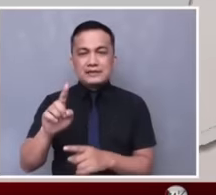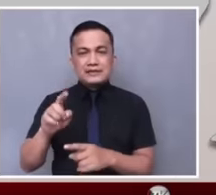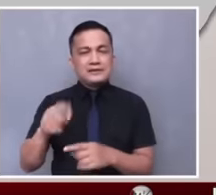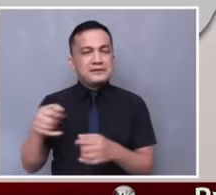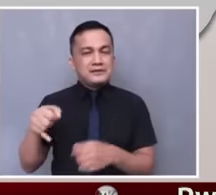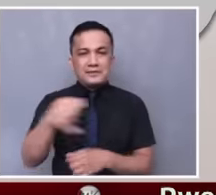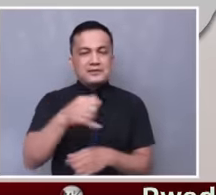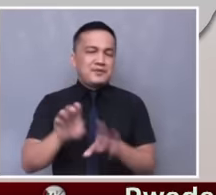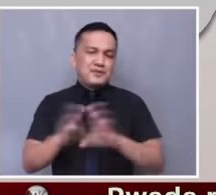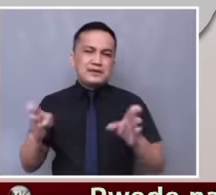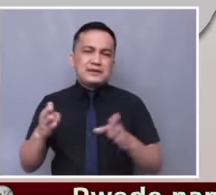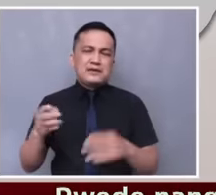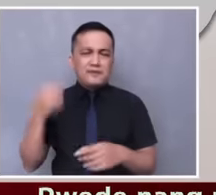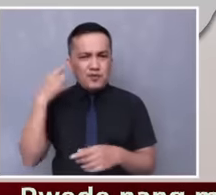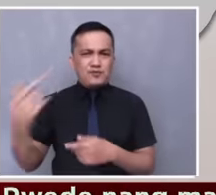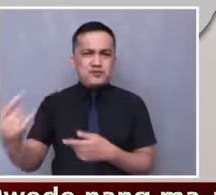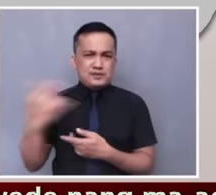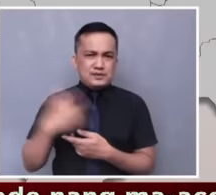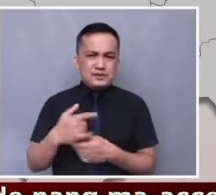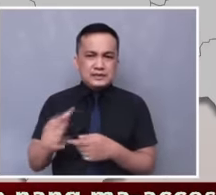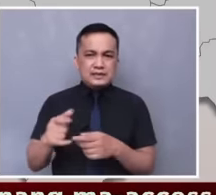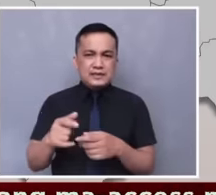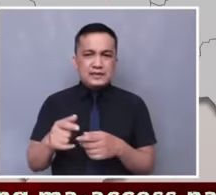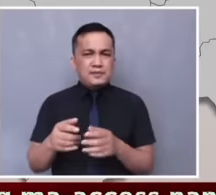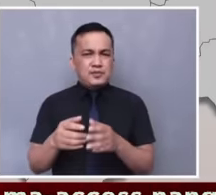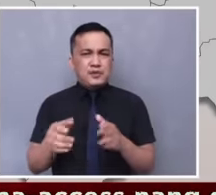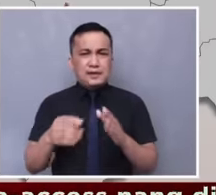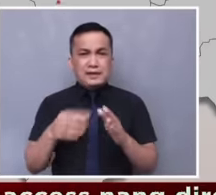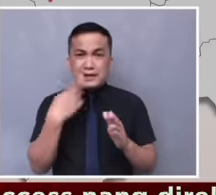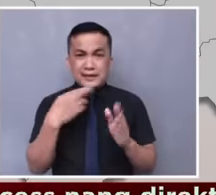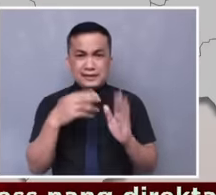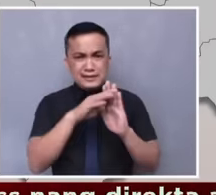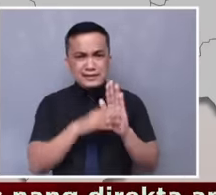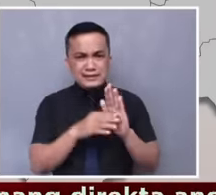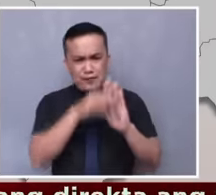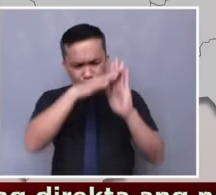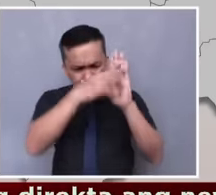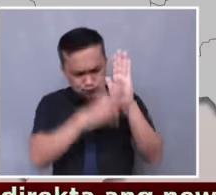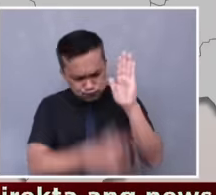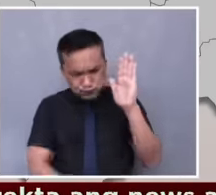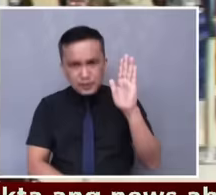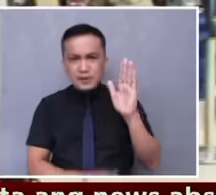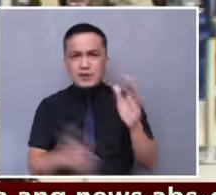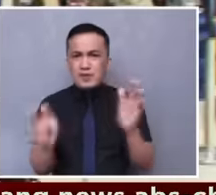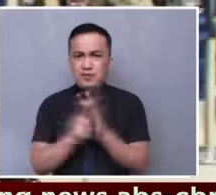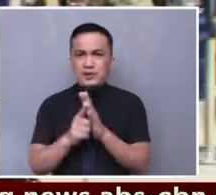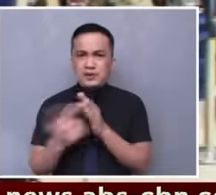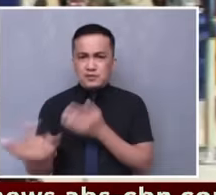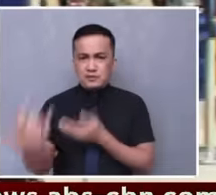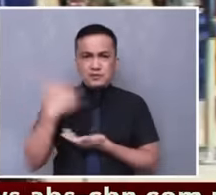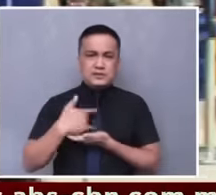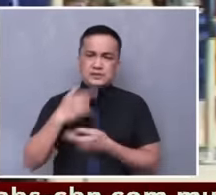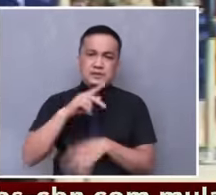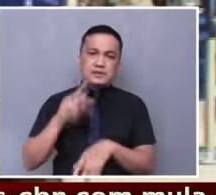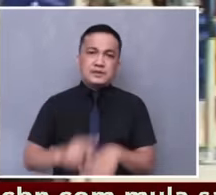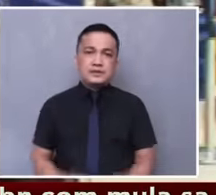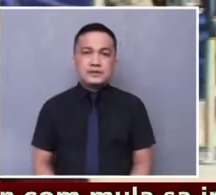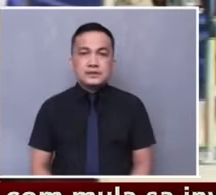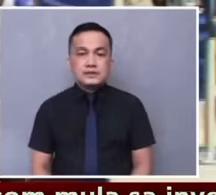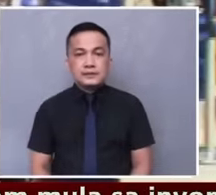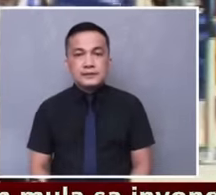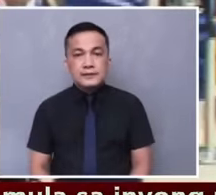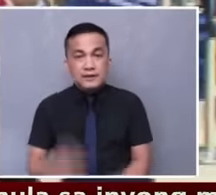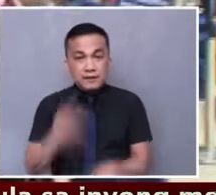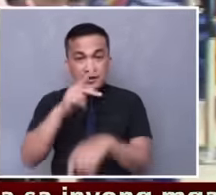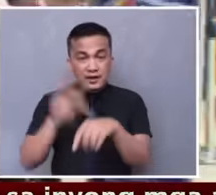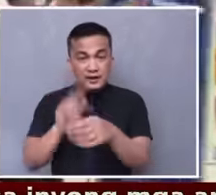rin pinalawig ang red list o listahan ng mga bansa na banned ang biyahe sa Pilipinas. Ayon sa Philippine College of